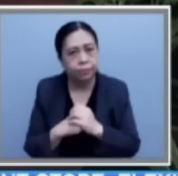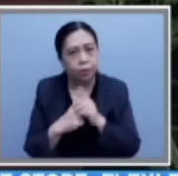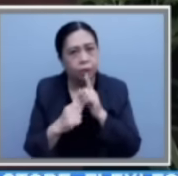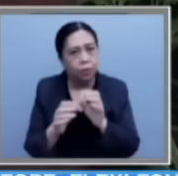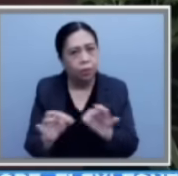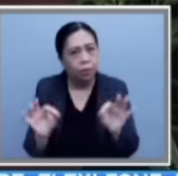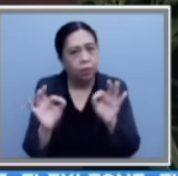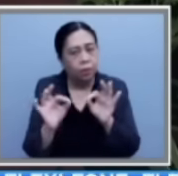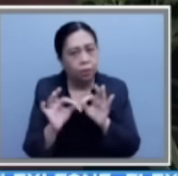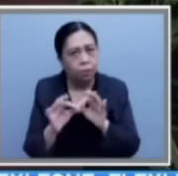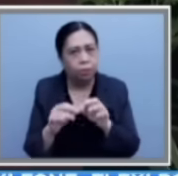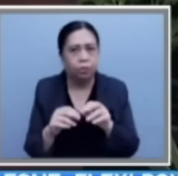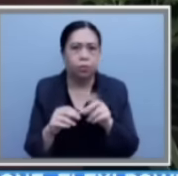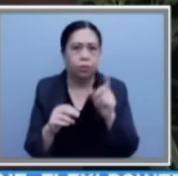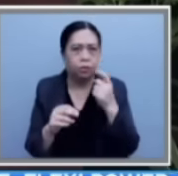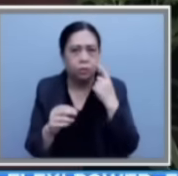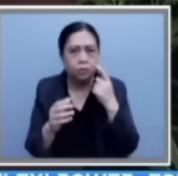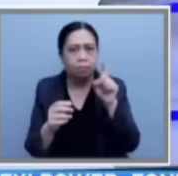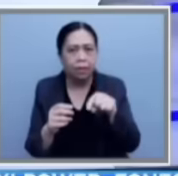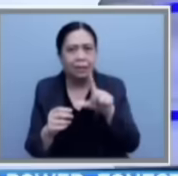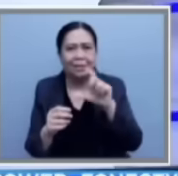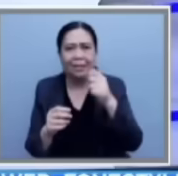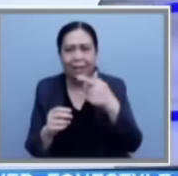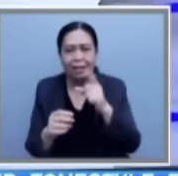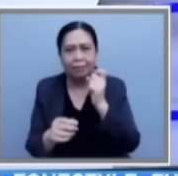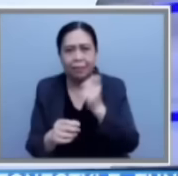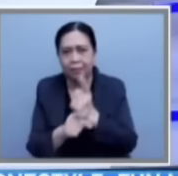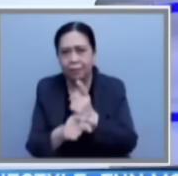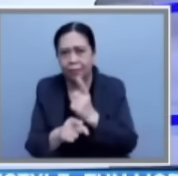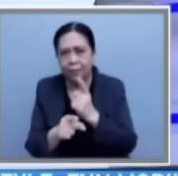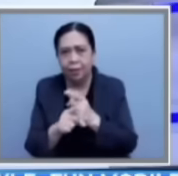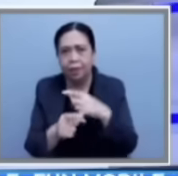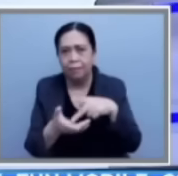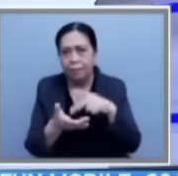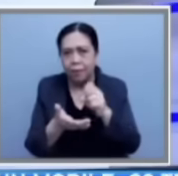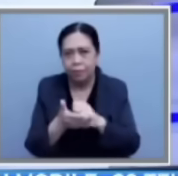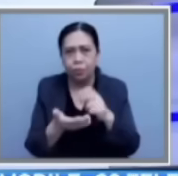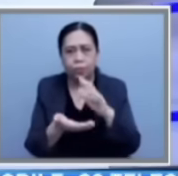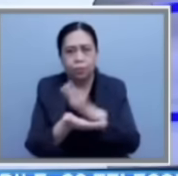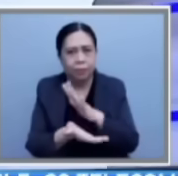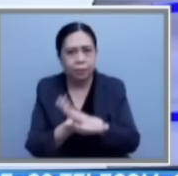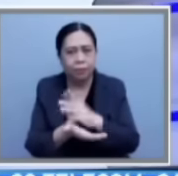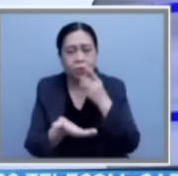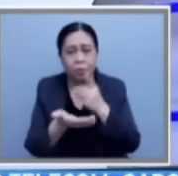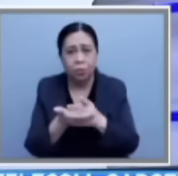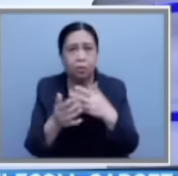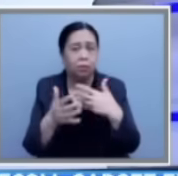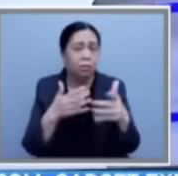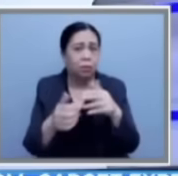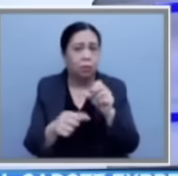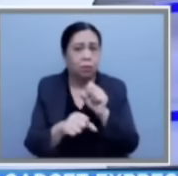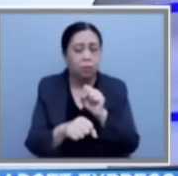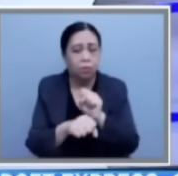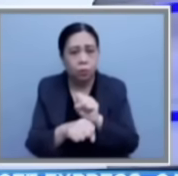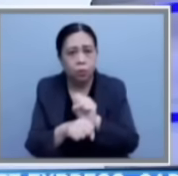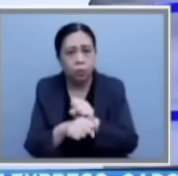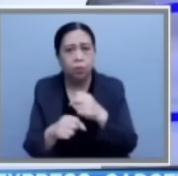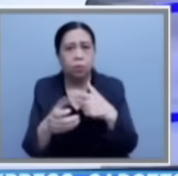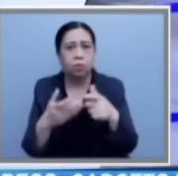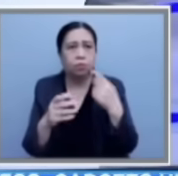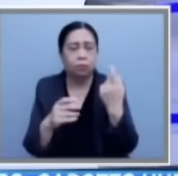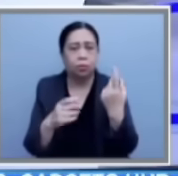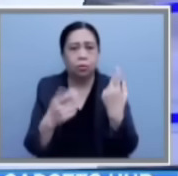legal ang ating mga dokumento na dapat pinapasa sa kahit ano man trabaho man yan o talagang for traveling lang for